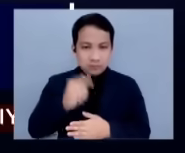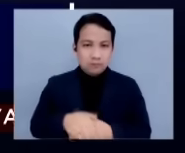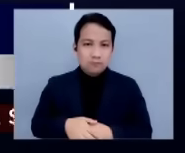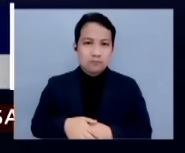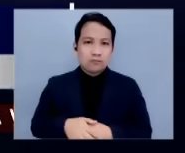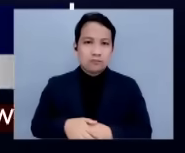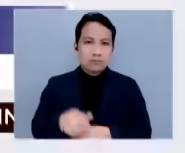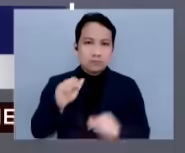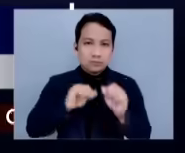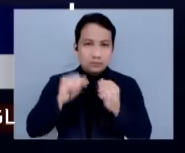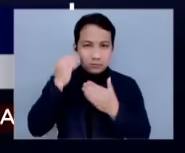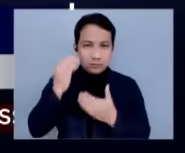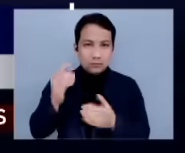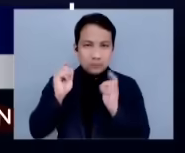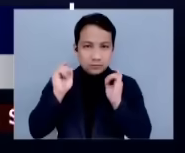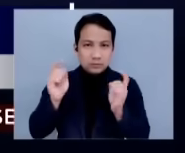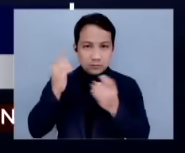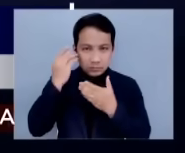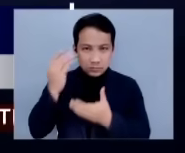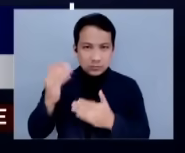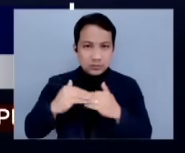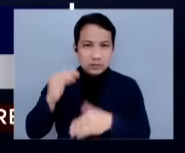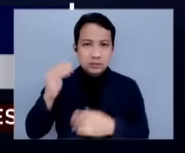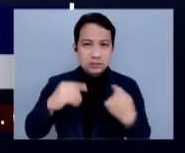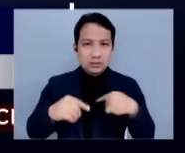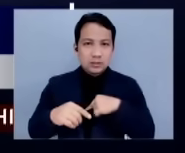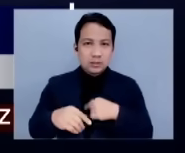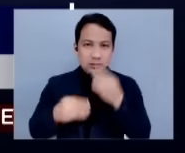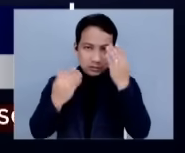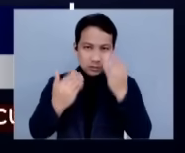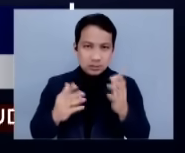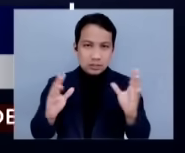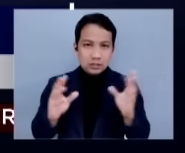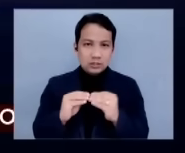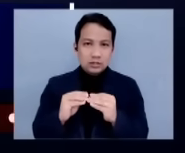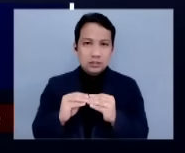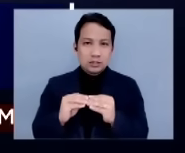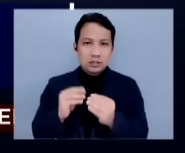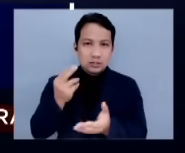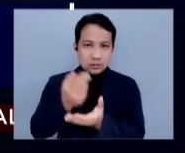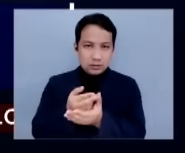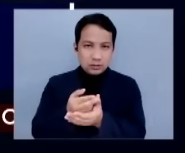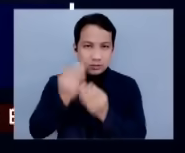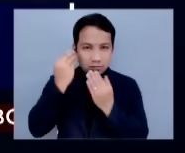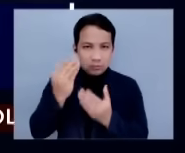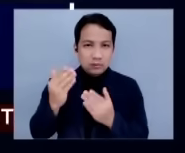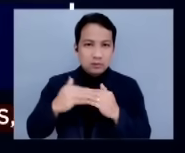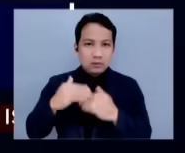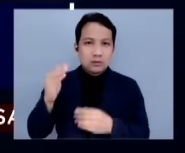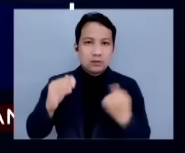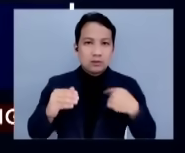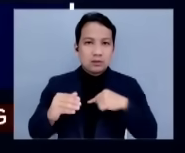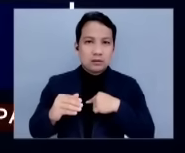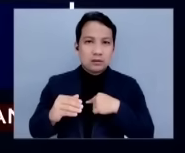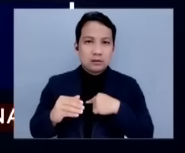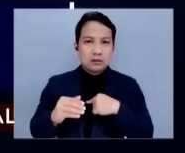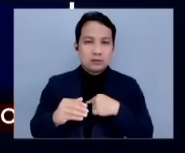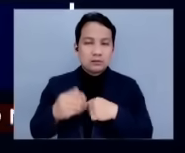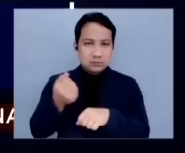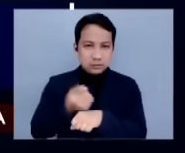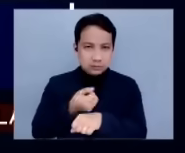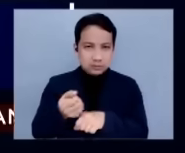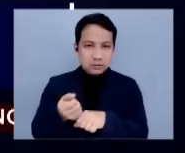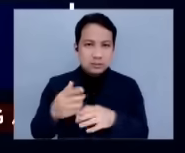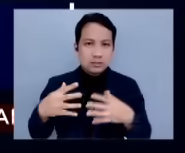ng agaran. Hanggang sa ngayon, wala pa rin rescue na nangyayari sa kanila, na nahihirapan na sila, wala na